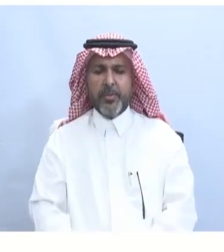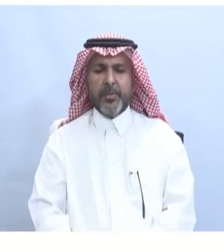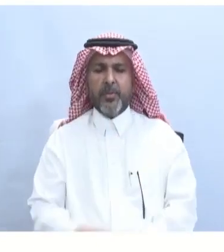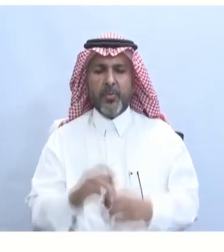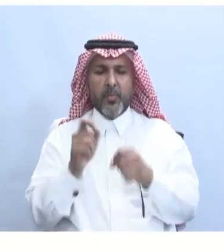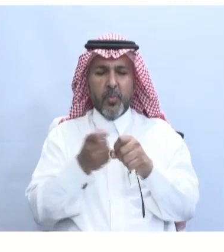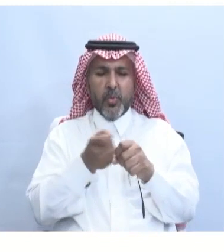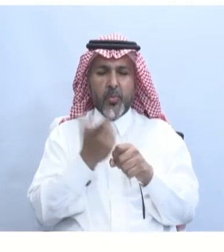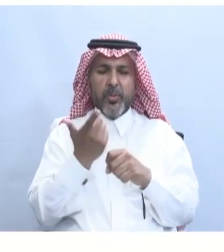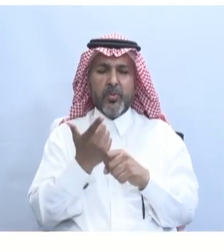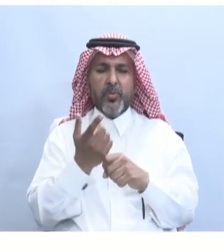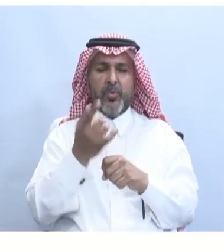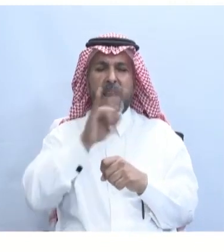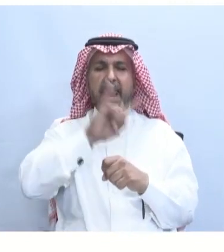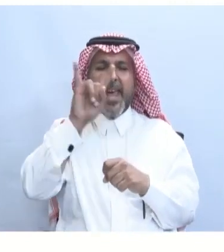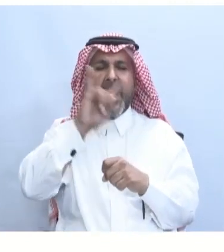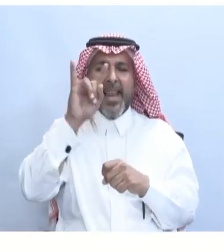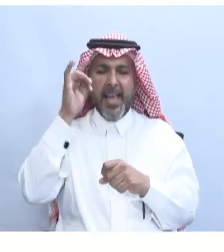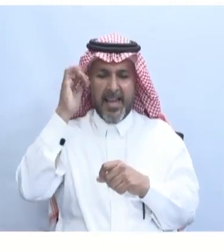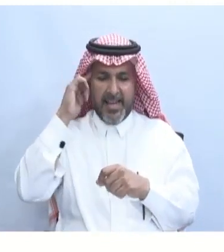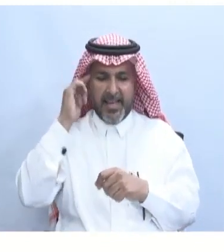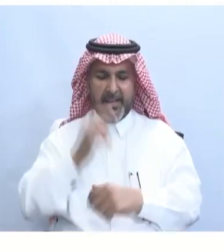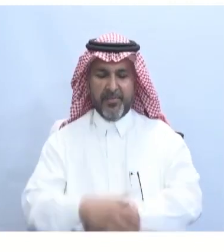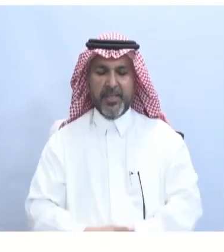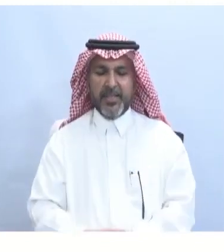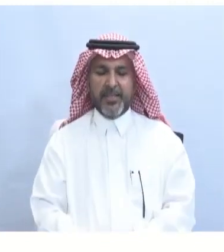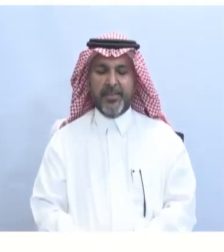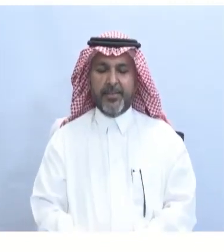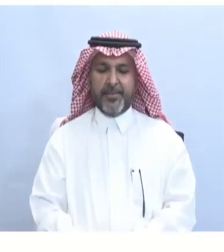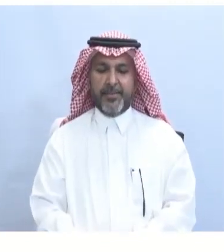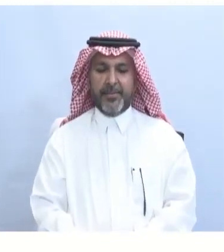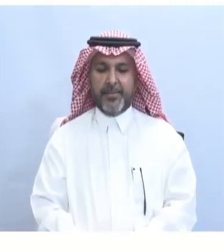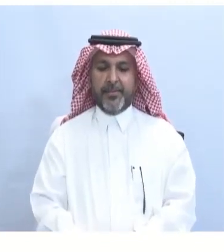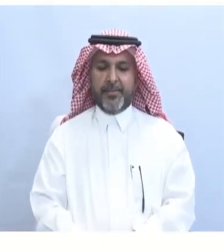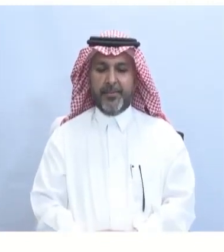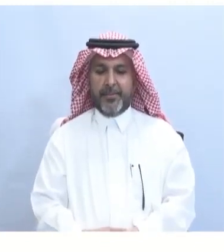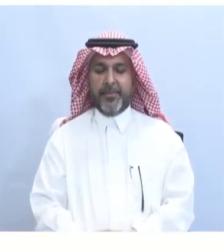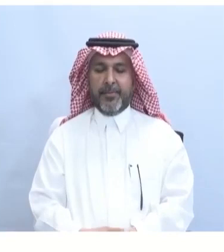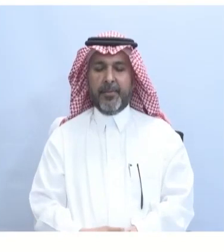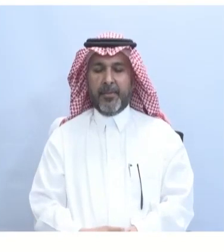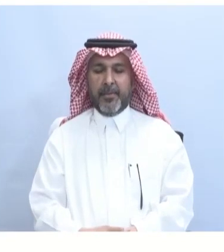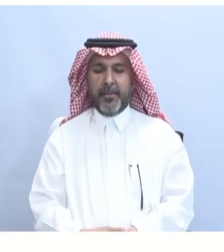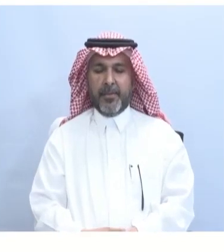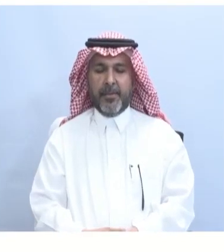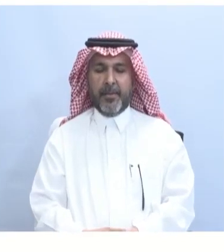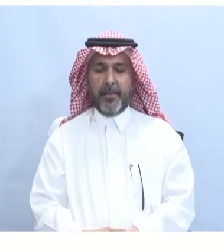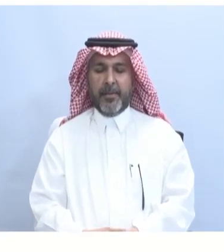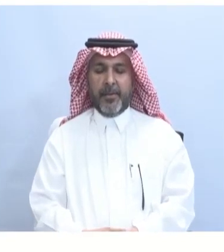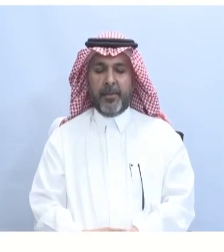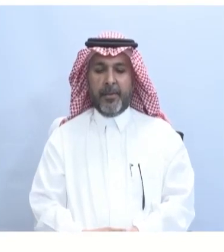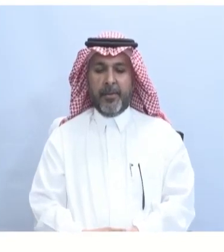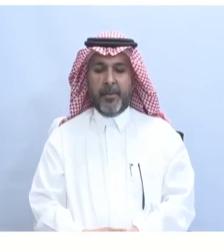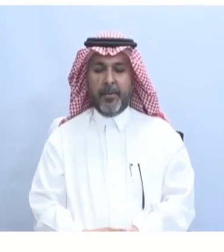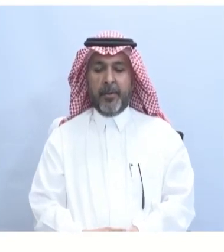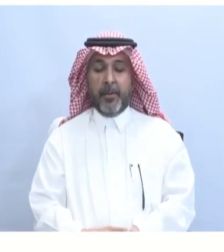التوحيد ما يقصد بكلمه التوحيد احسنتم عندما نقول كلمه توحيد هي كلمه